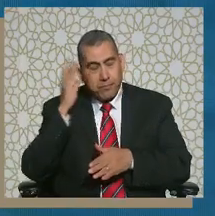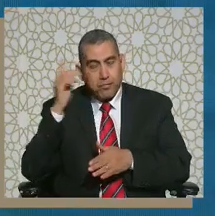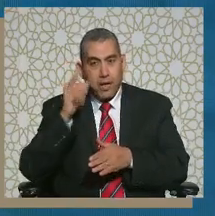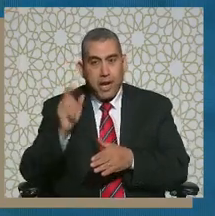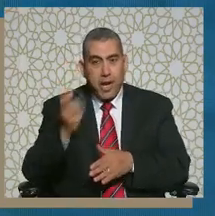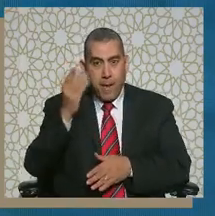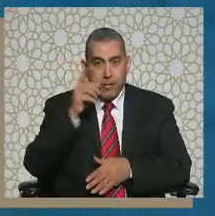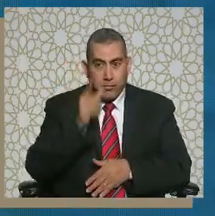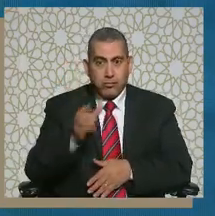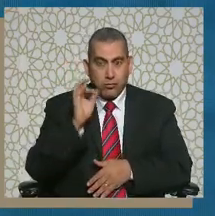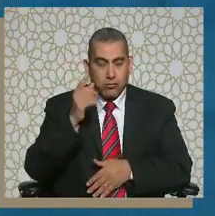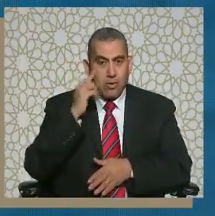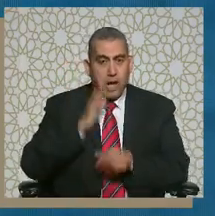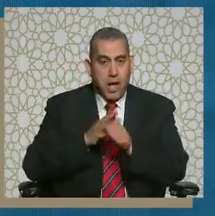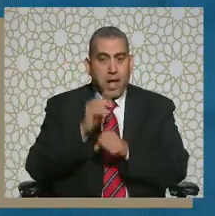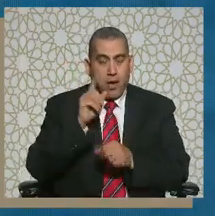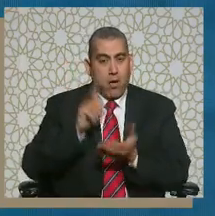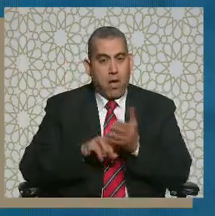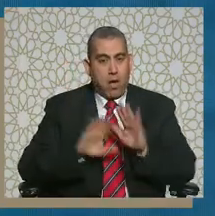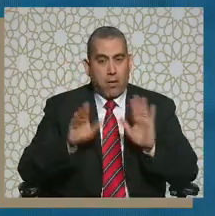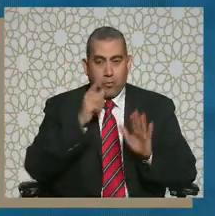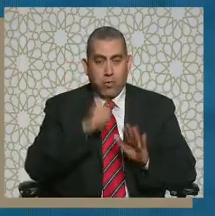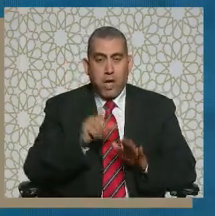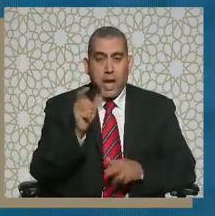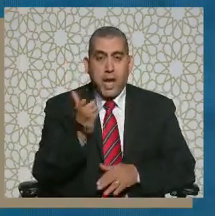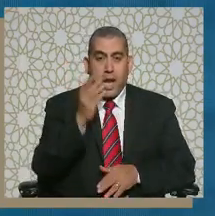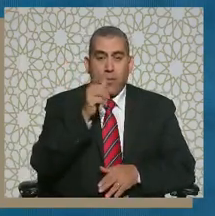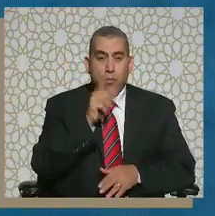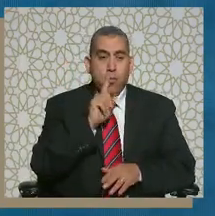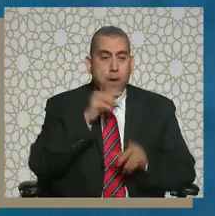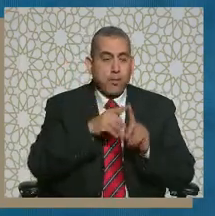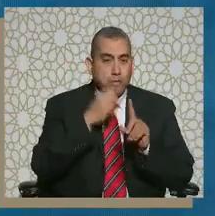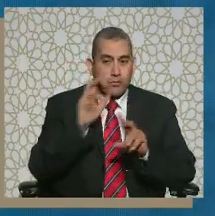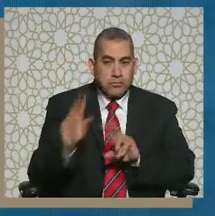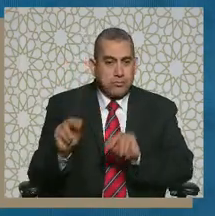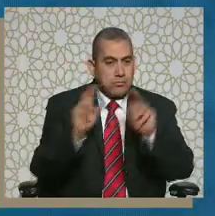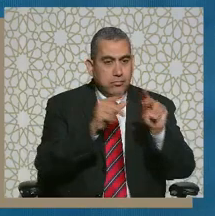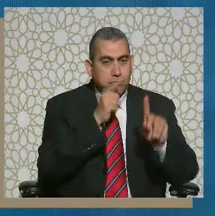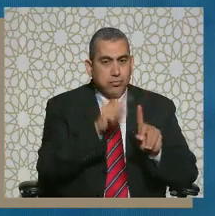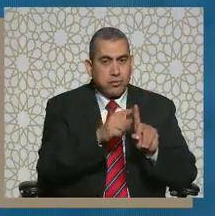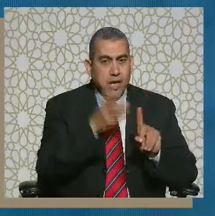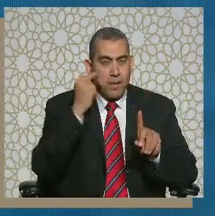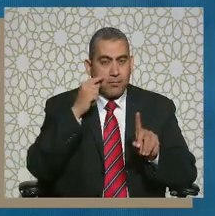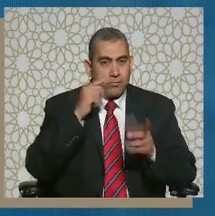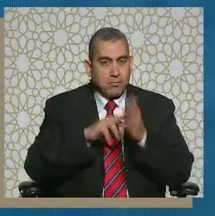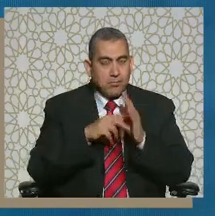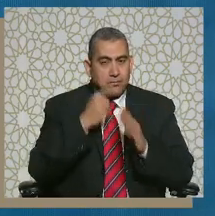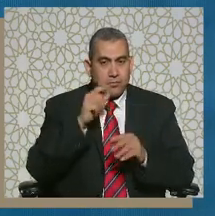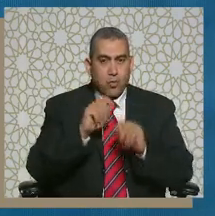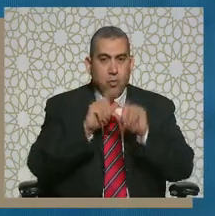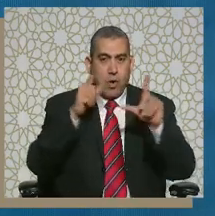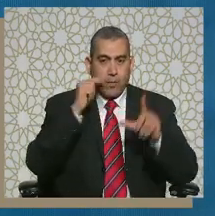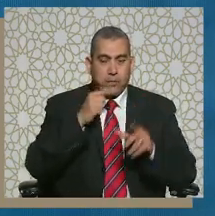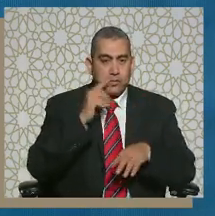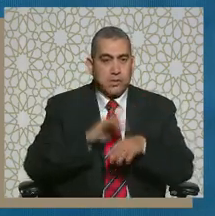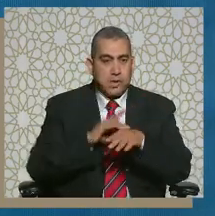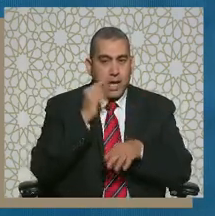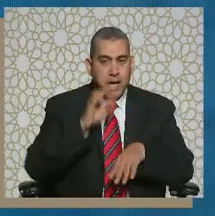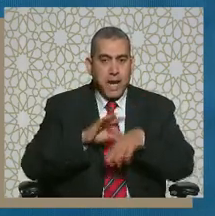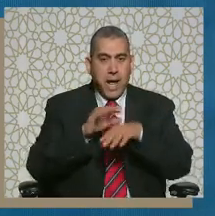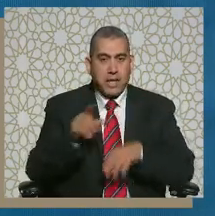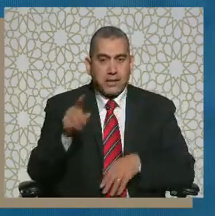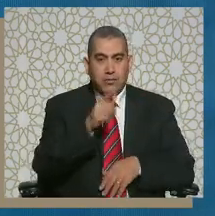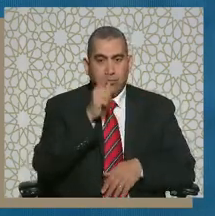ولذلك حضره النبي صلى الله عليه وسلم تكرر معه نفس الكلام عشان يبان ان هو من خيار الناس